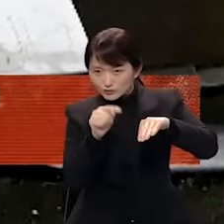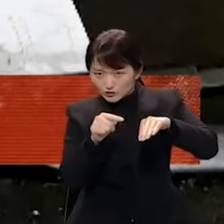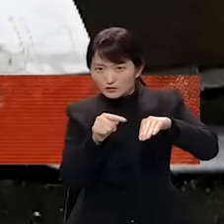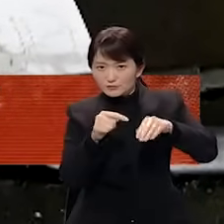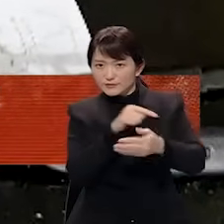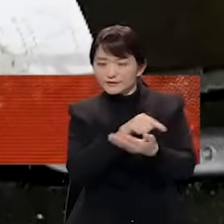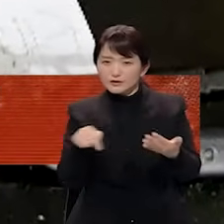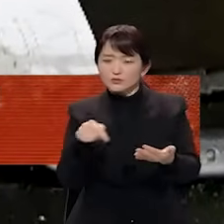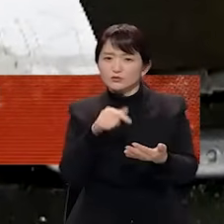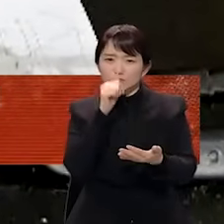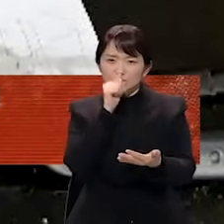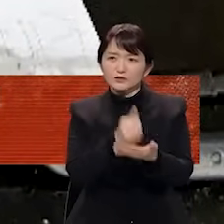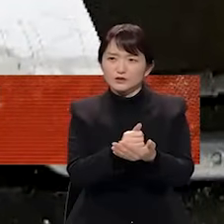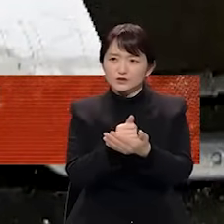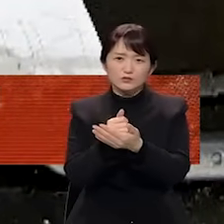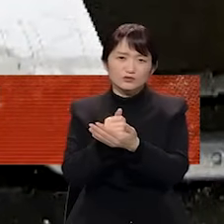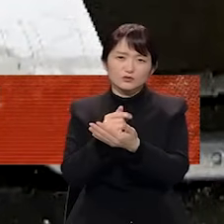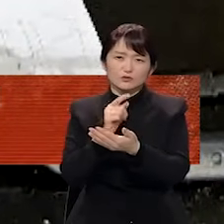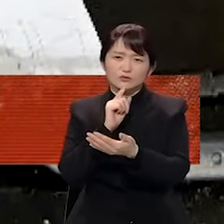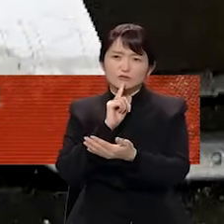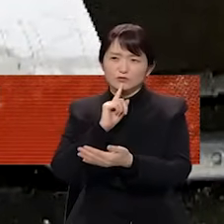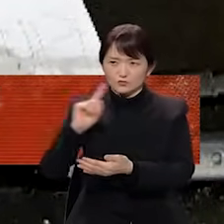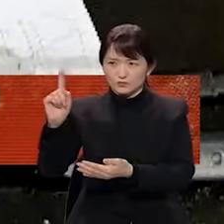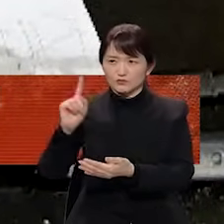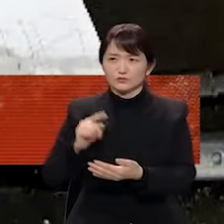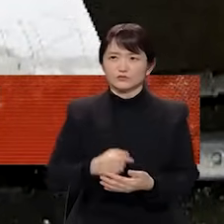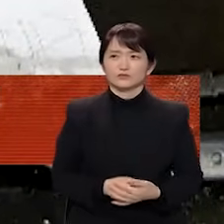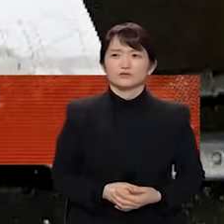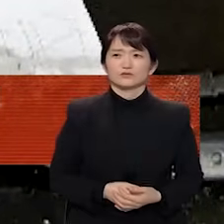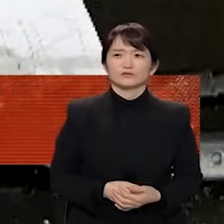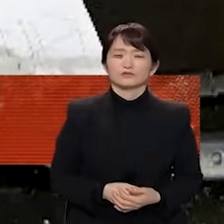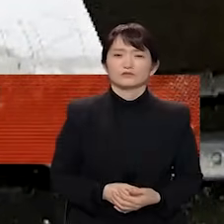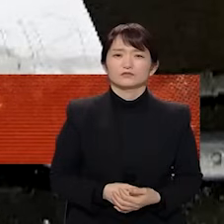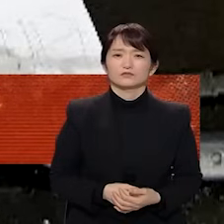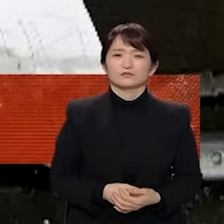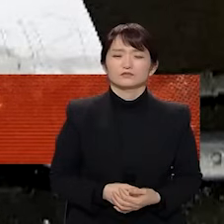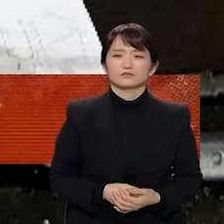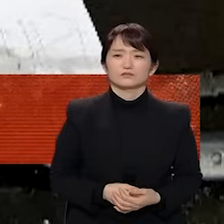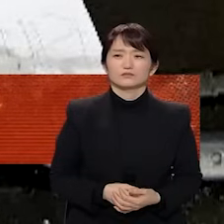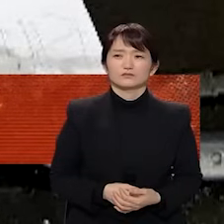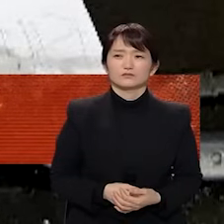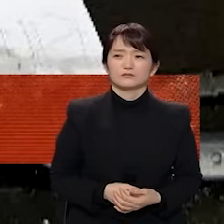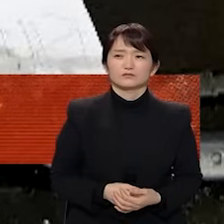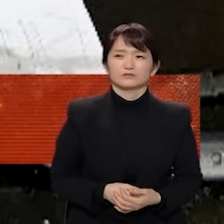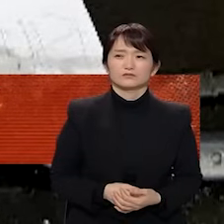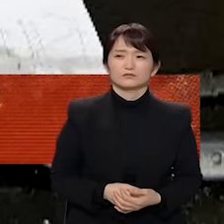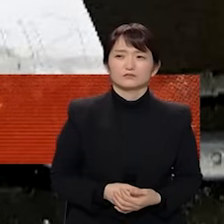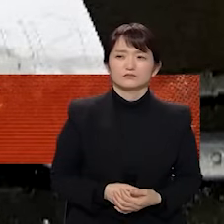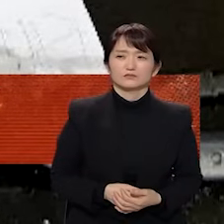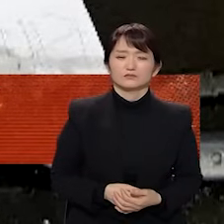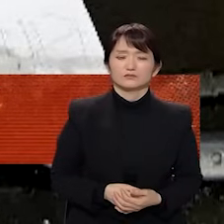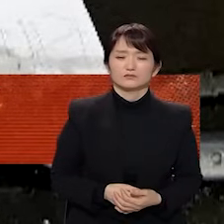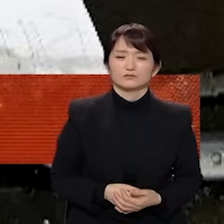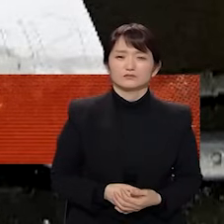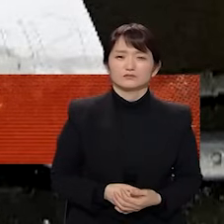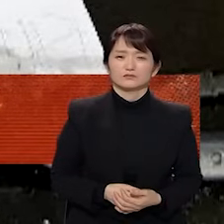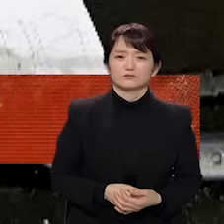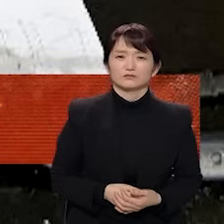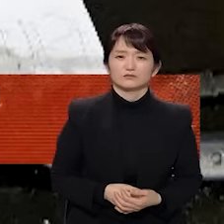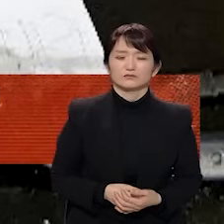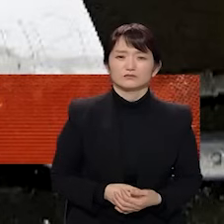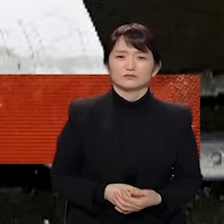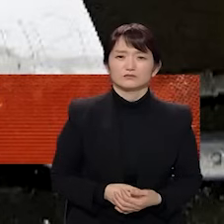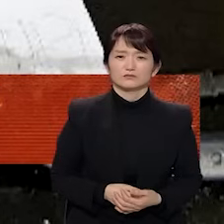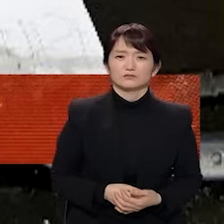이런 경고장을 써붙인 겁니다 재물 손개 예 아무튼 자 그게 중요한게 아니고요 자